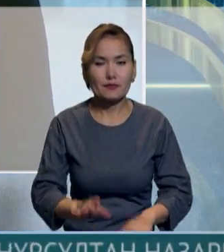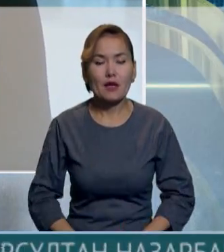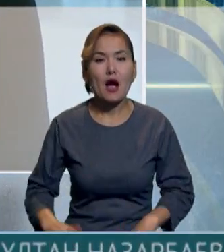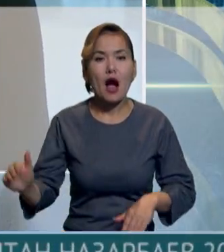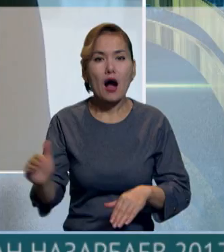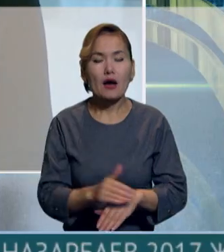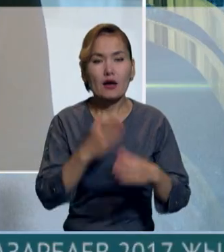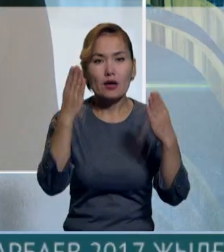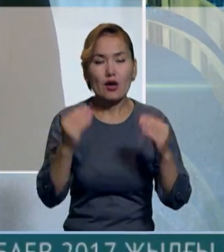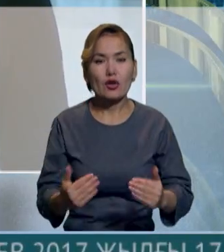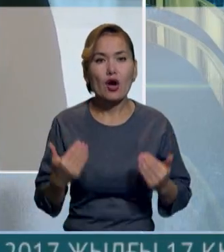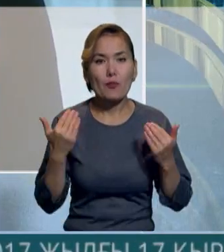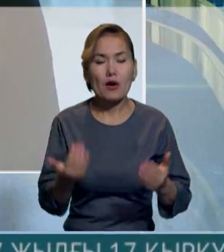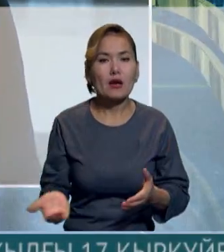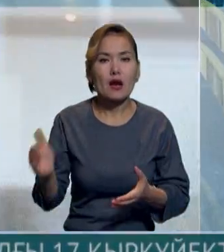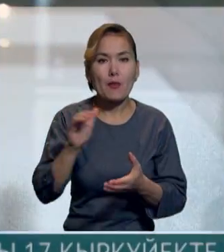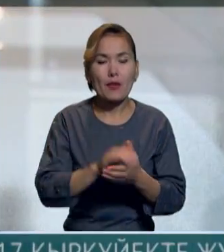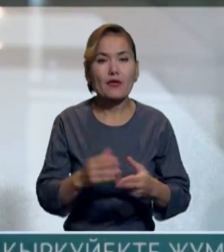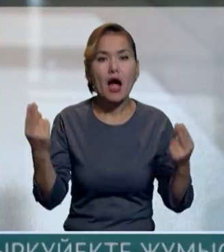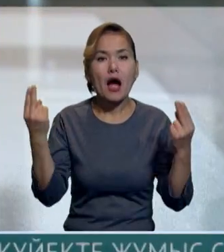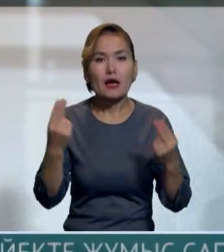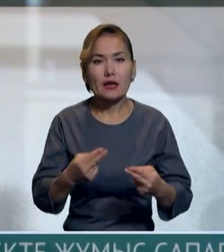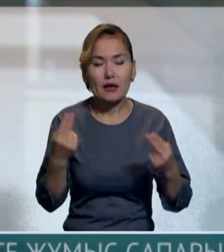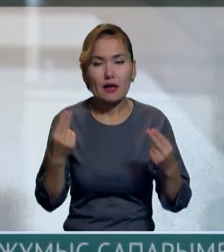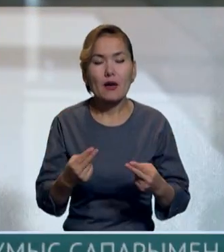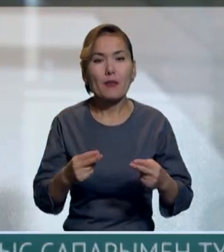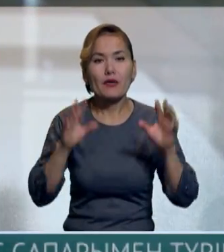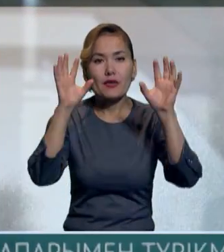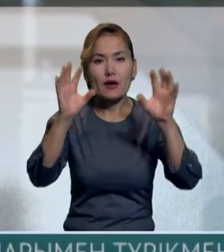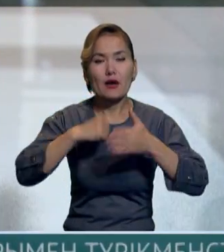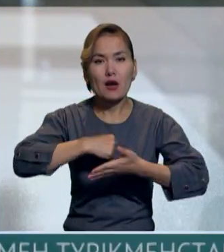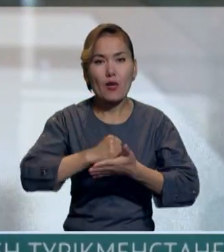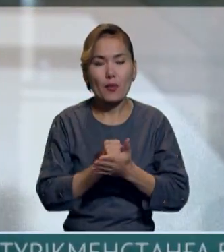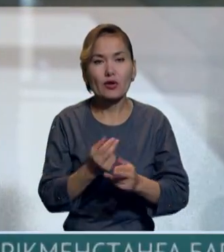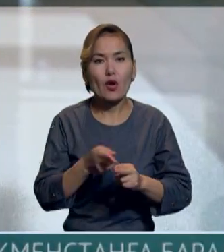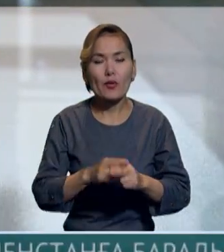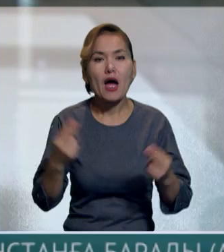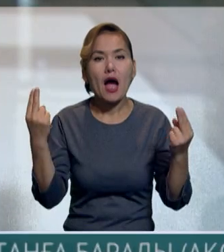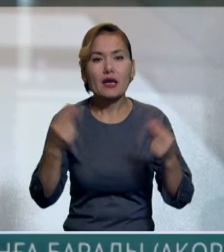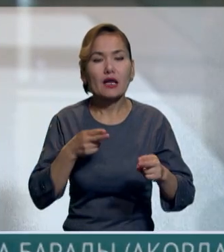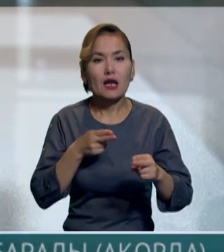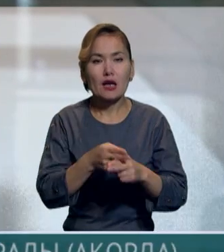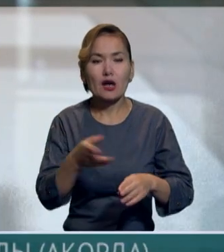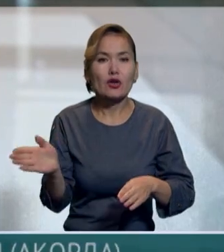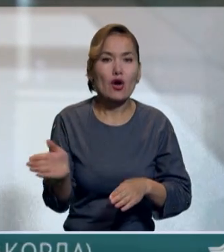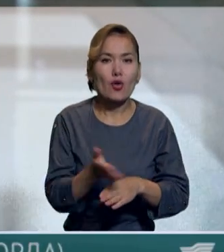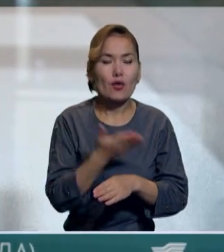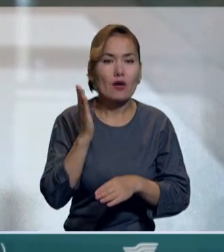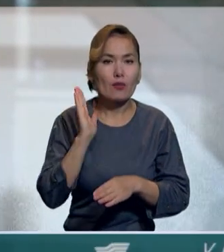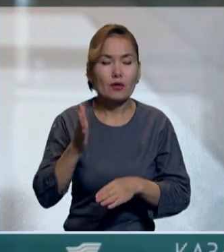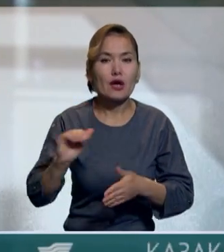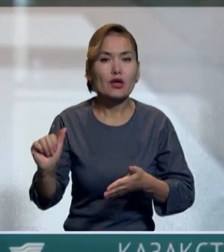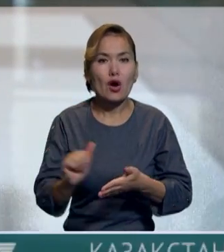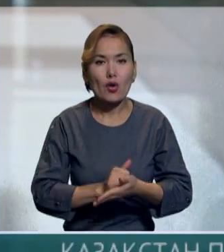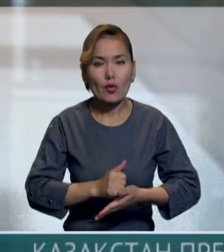Қайырлы күн, Сағыныш. Бүгін таныстырылған кедендік реттеу туралы кодекс жобасы кедендегі кедергілерді азайтады деді. Құжатты